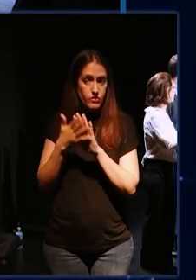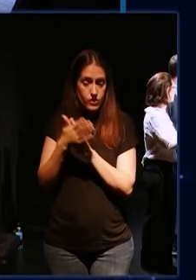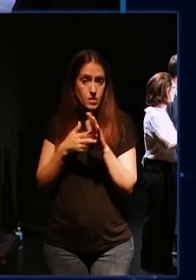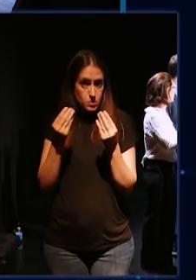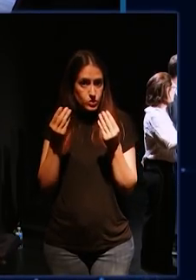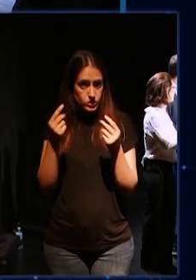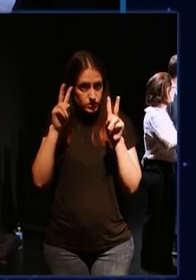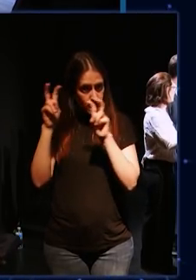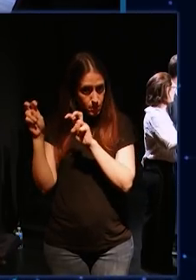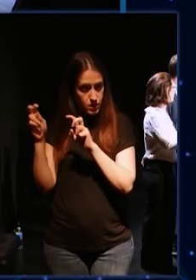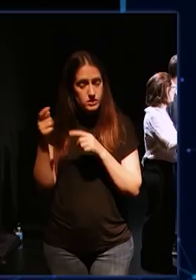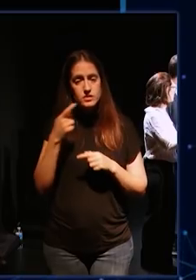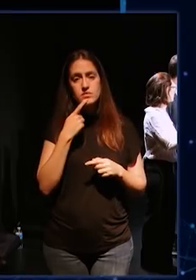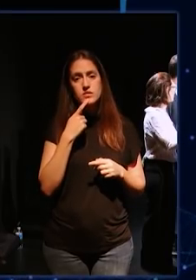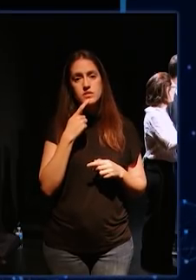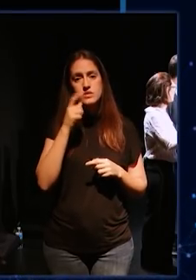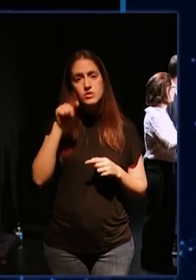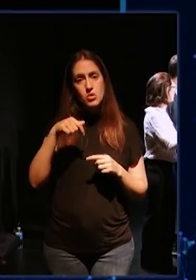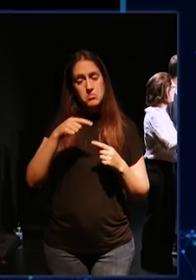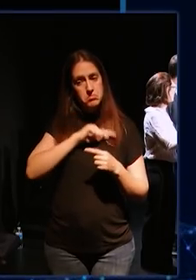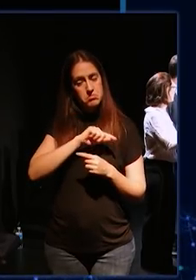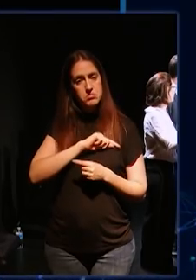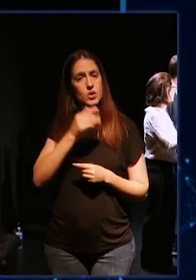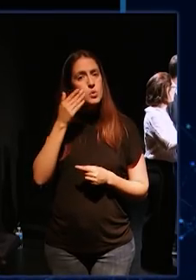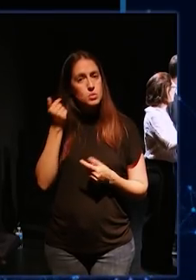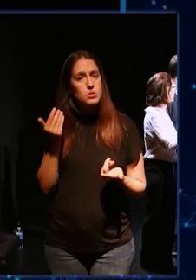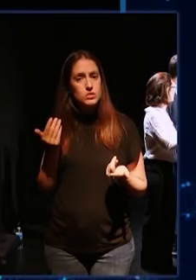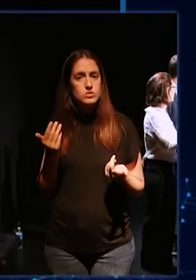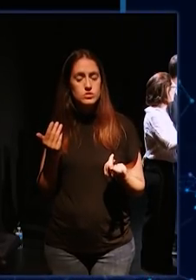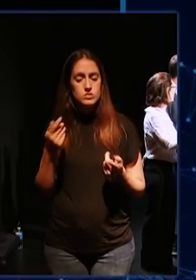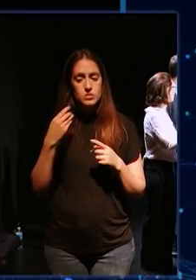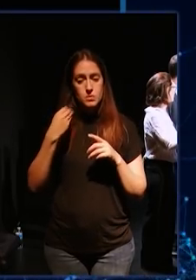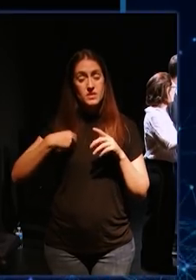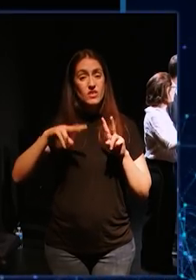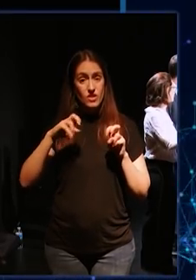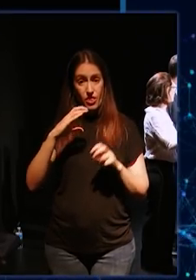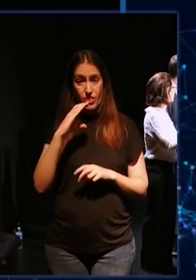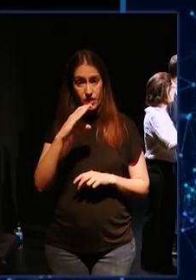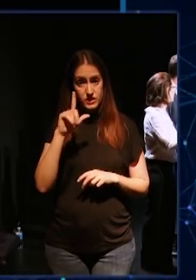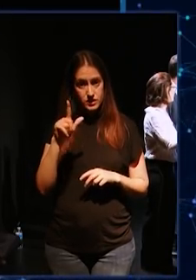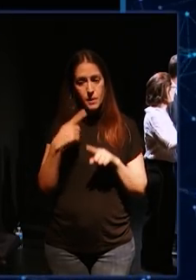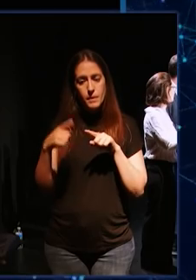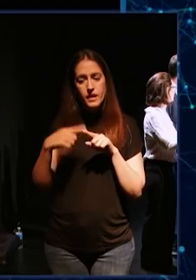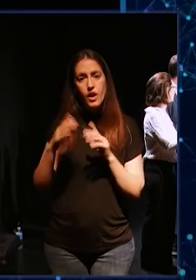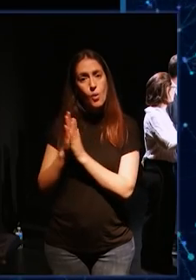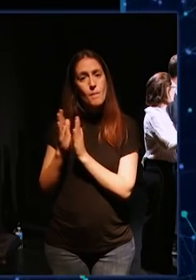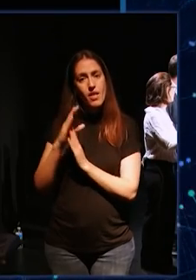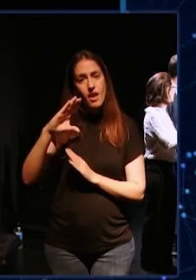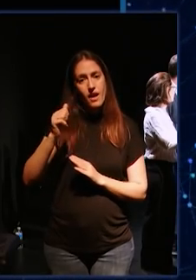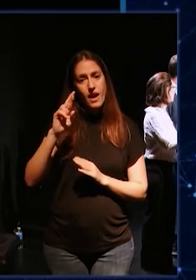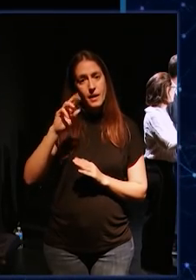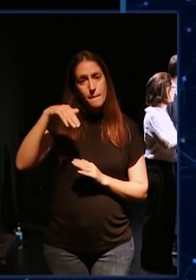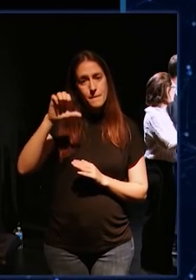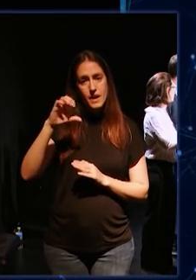fer. A més, ens en sentim especialment orgulloses del C7, perquè la companya Carme Mallorques va ser una de